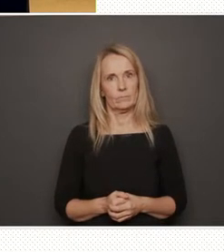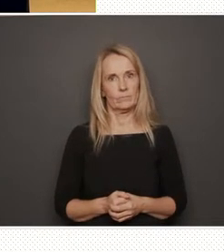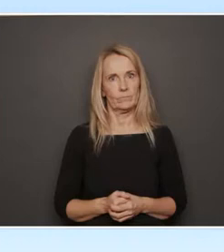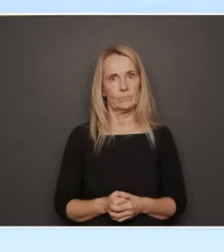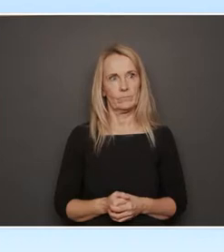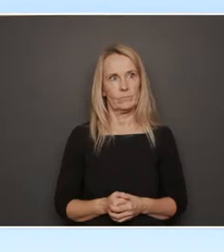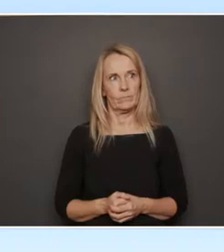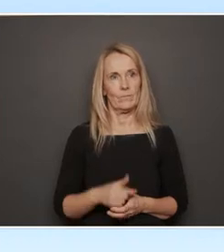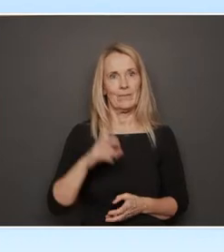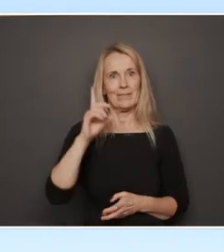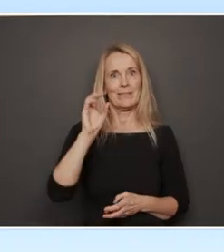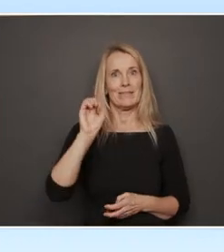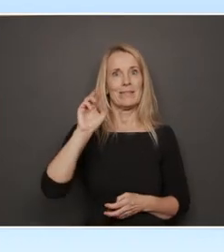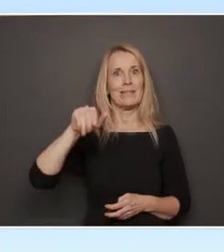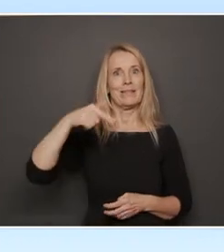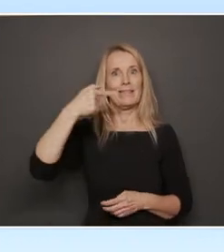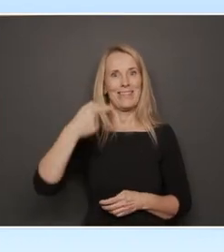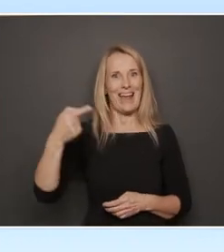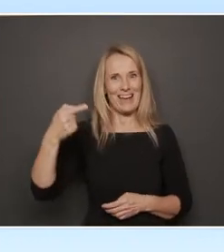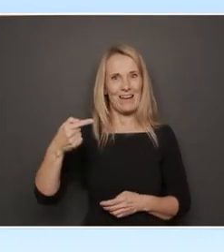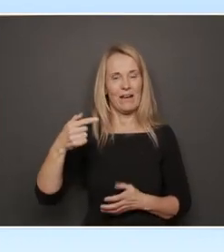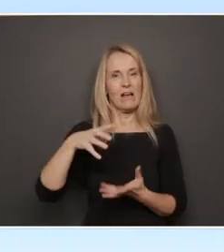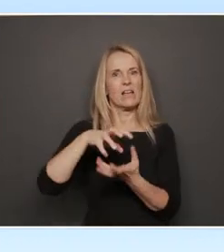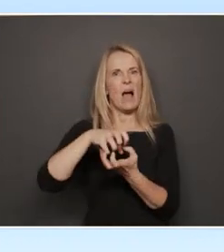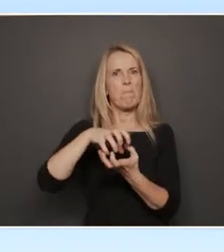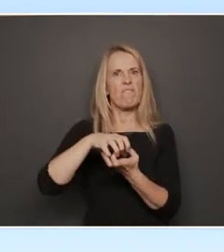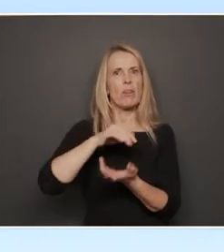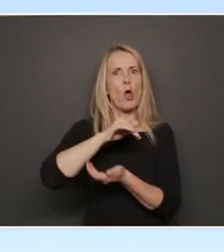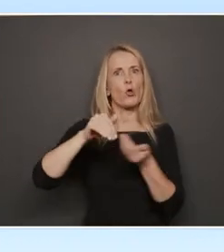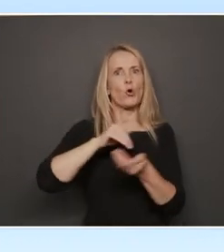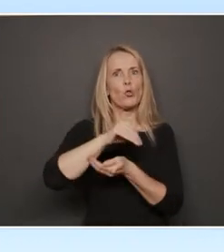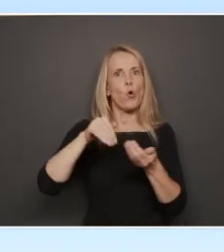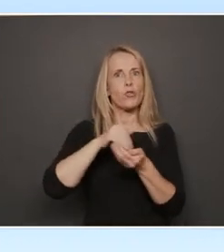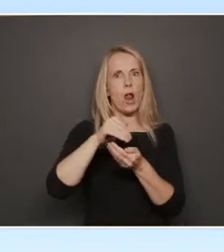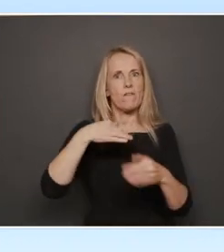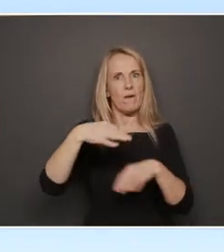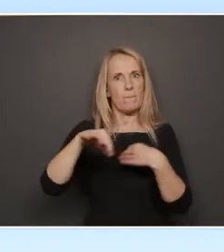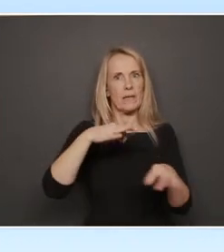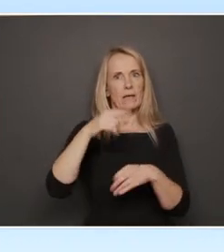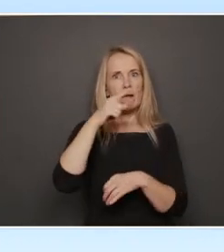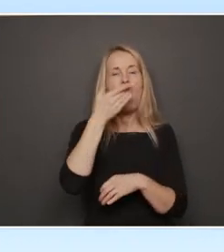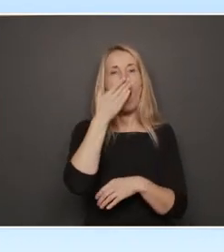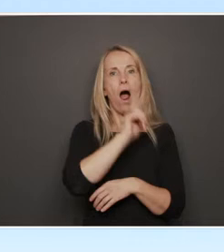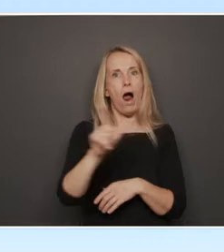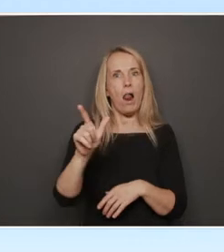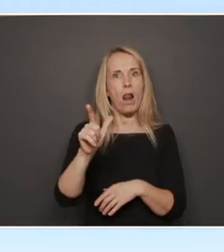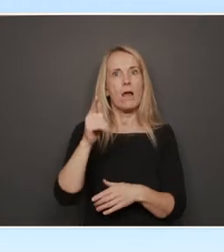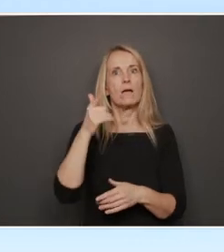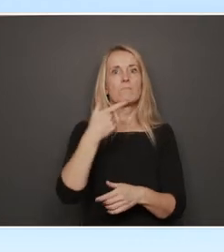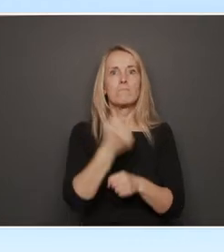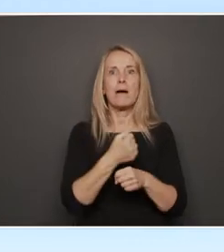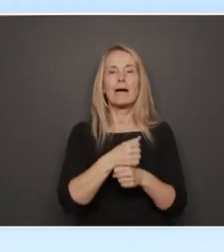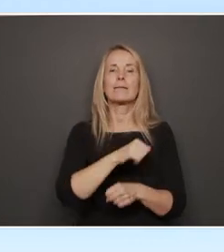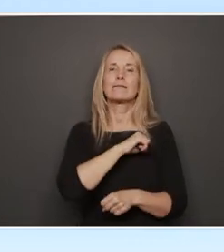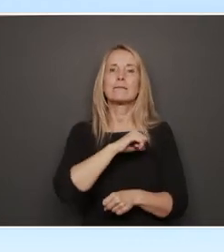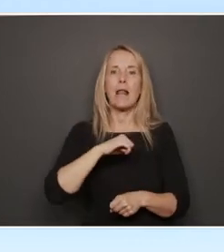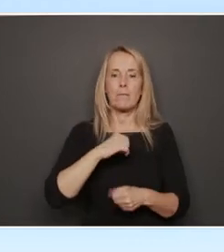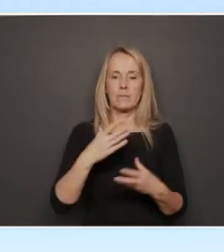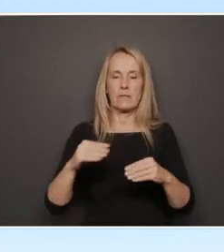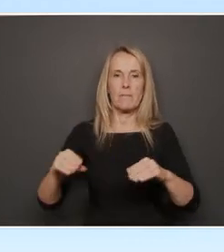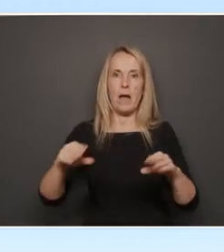Die Denk-, Krapfen- und Knödelmanufaktur ist in Hall angesiedelt und fertigt handgemachte Tiroler